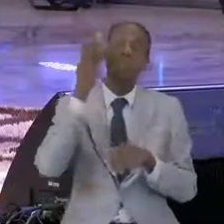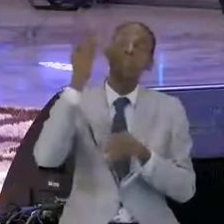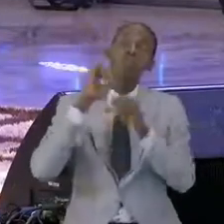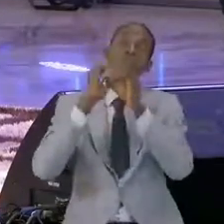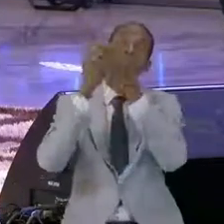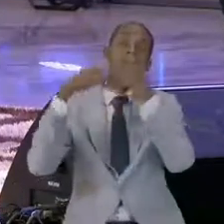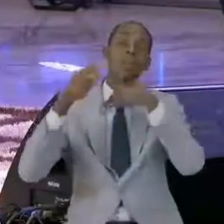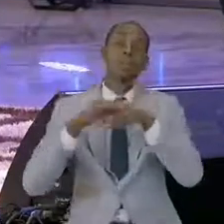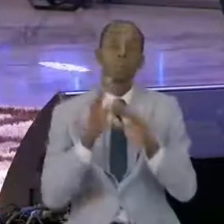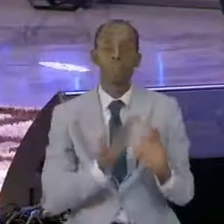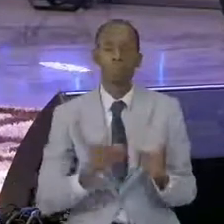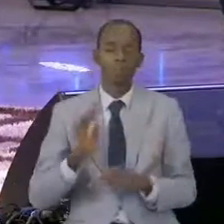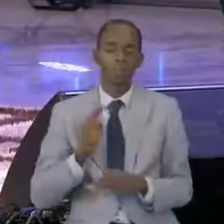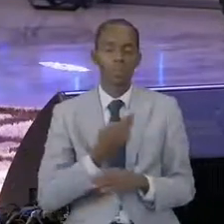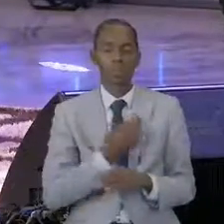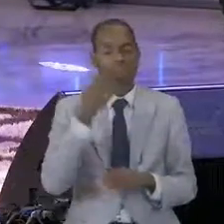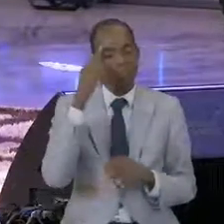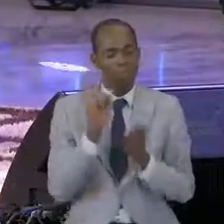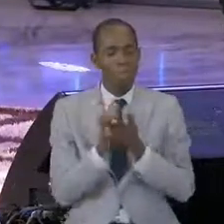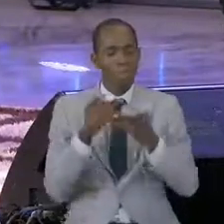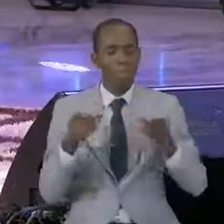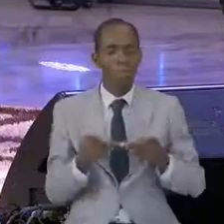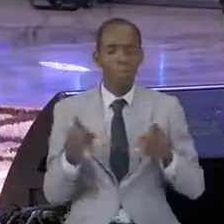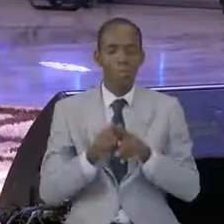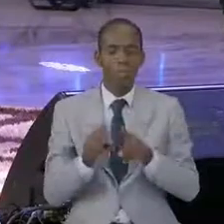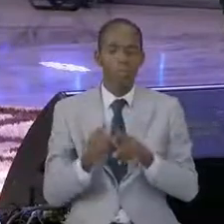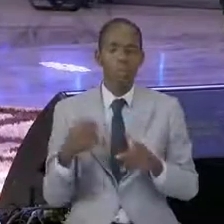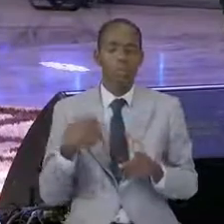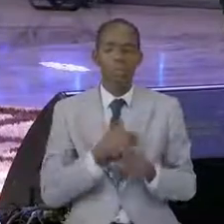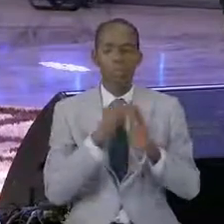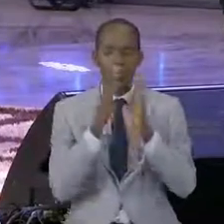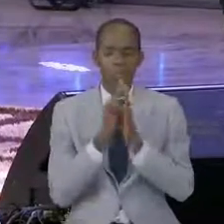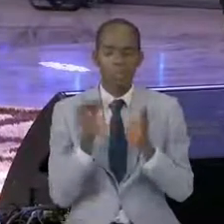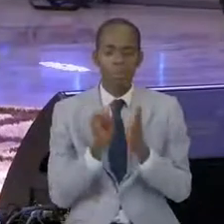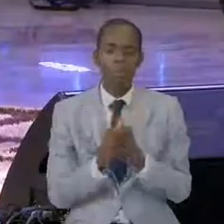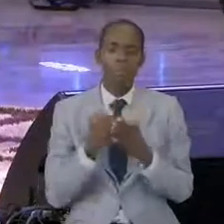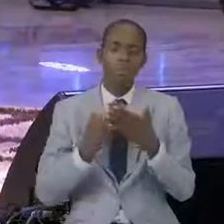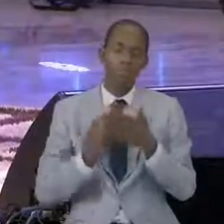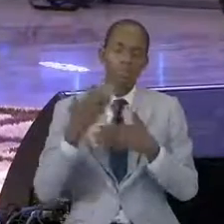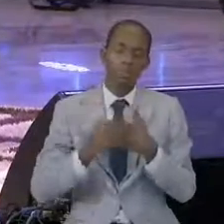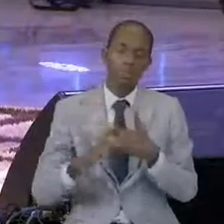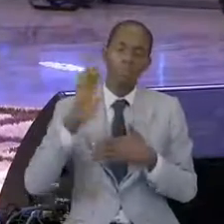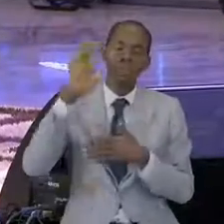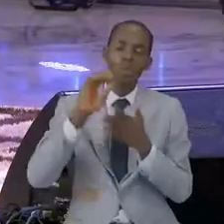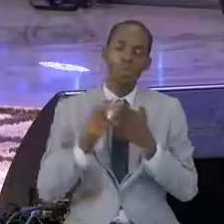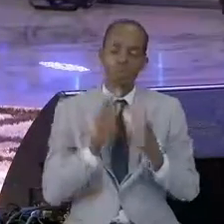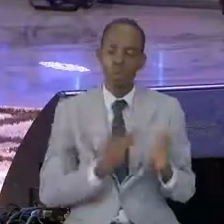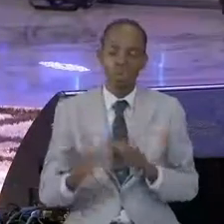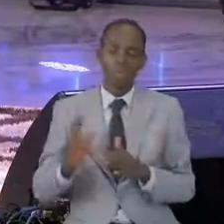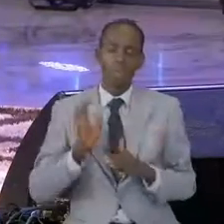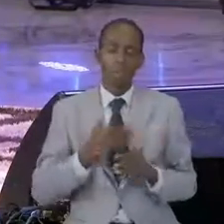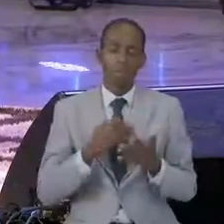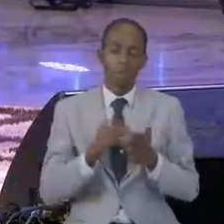elle et tu ne peux pas pour cette demeure nous prions Seigneur que ta propre préparation et notre préparation